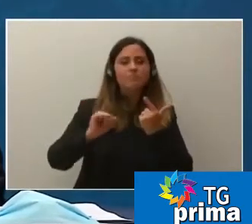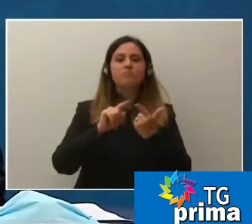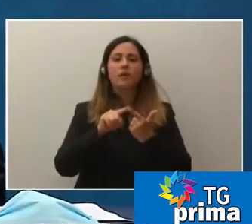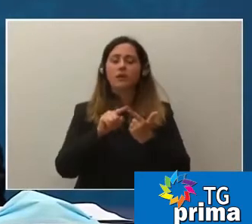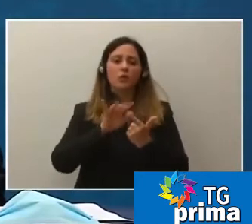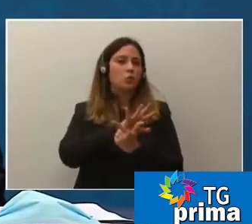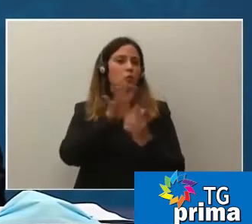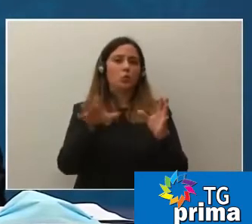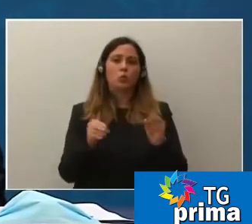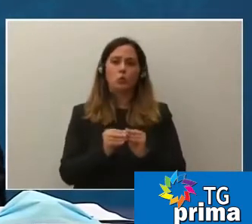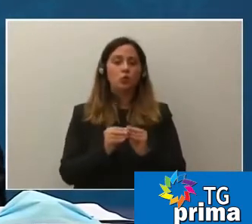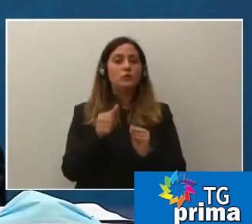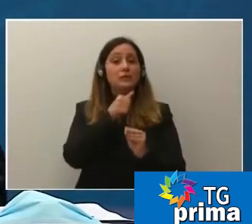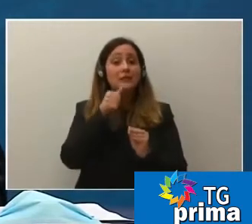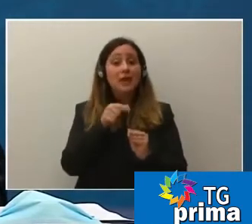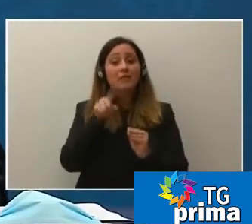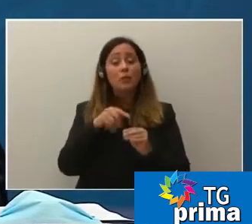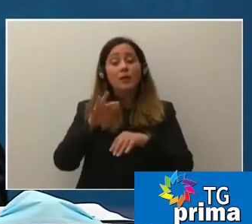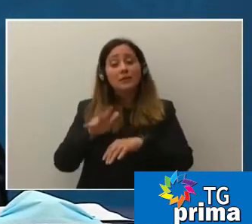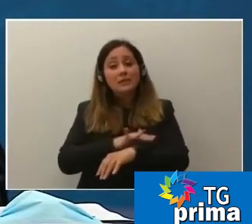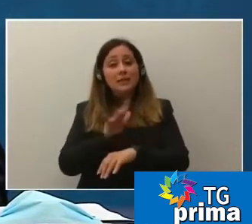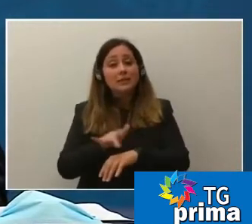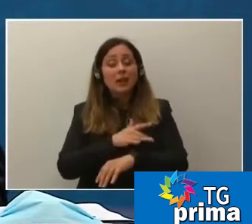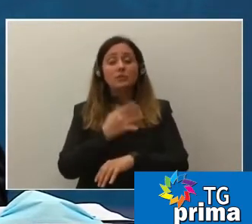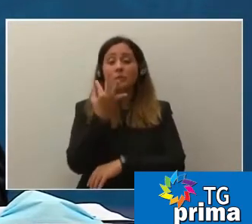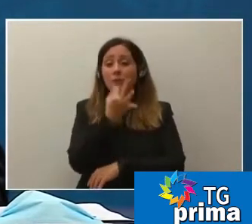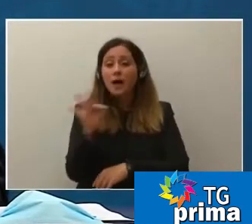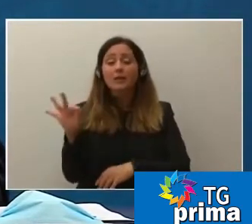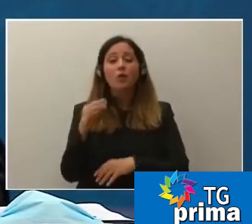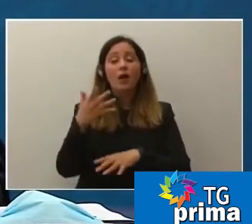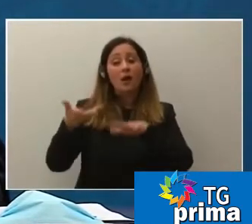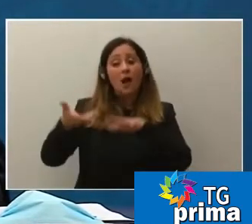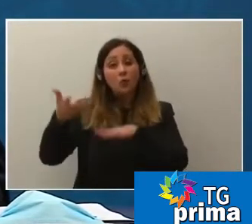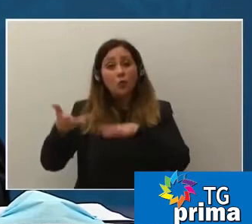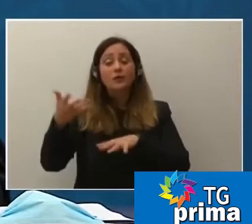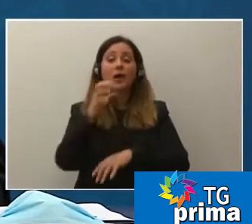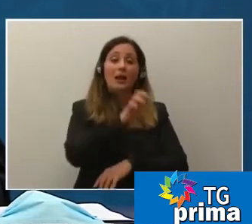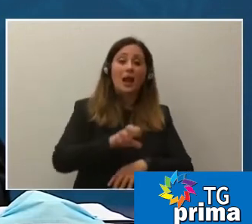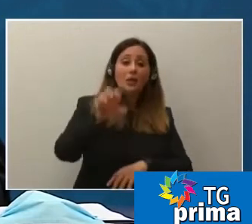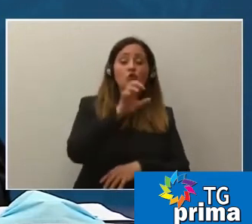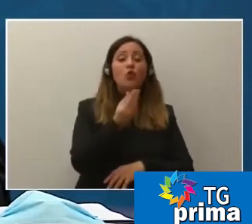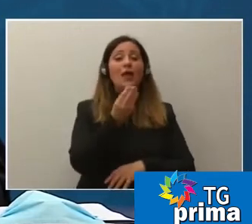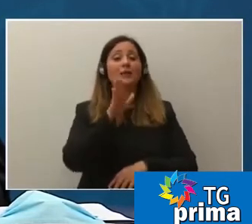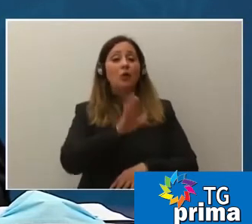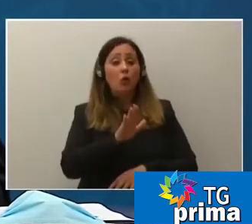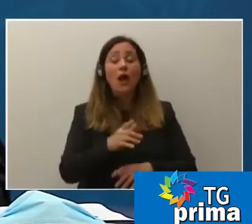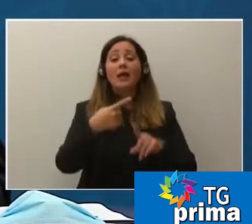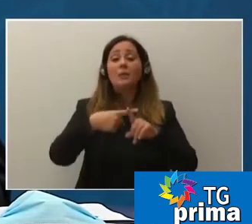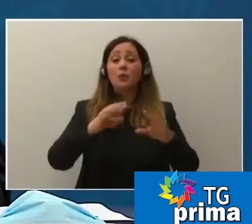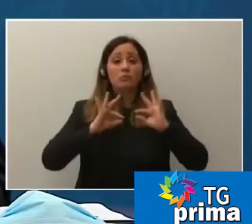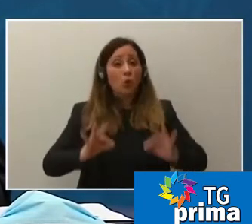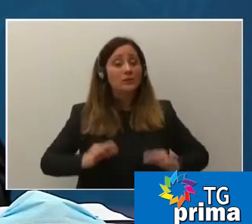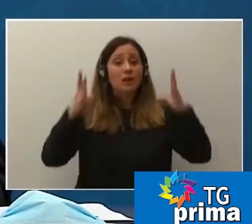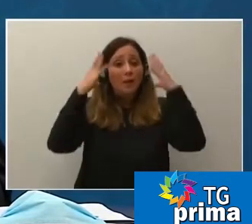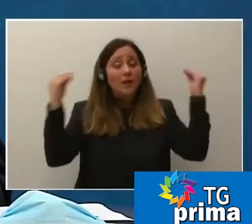sensibilizzazione particolare delle autorità, sia le regioni, gli enti locali e delle forze dell'ordine perché questi